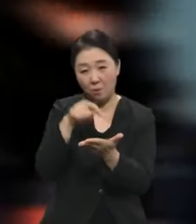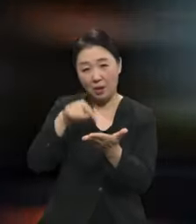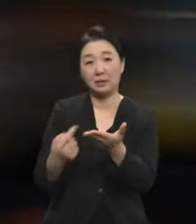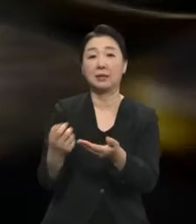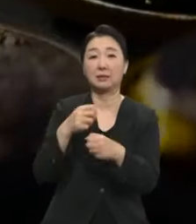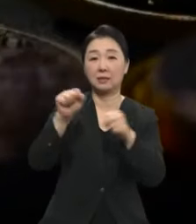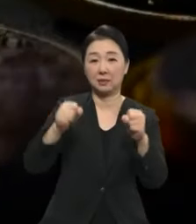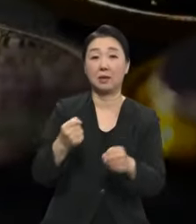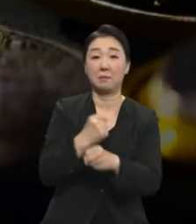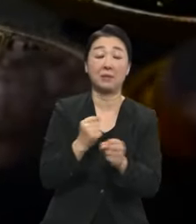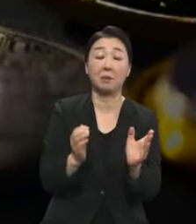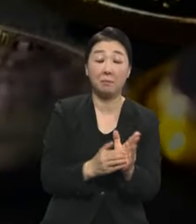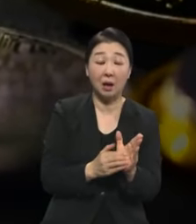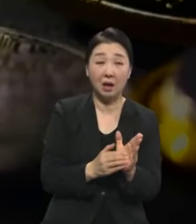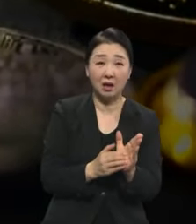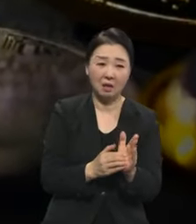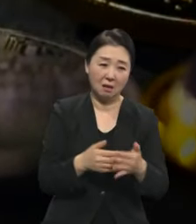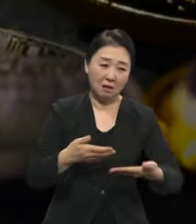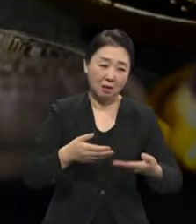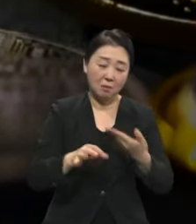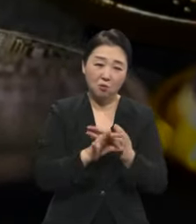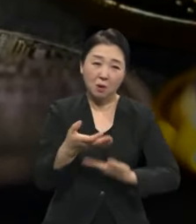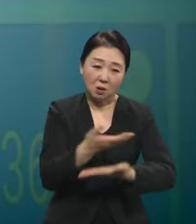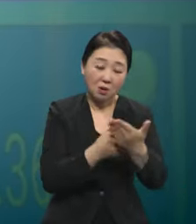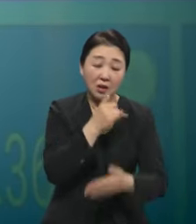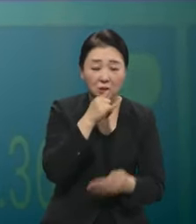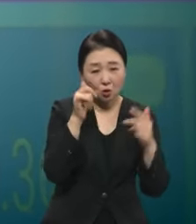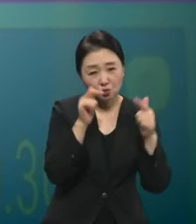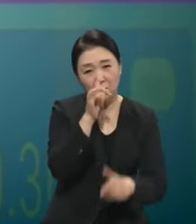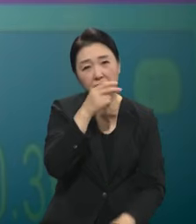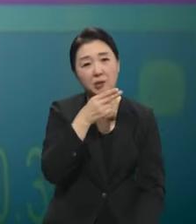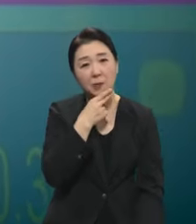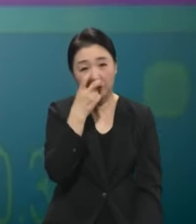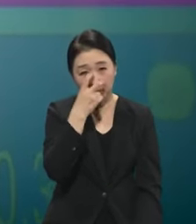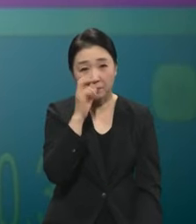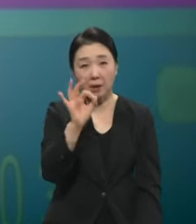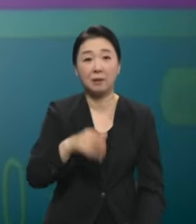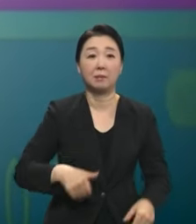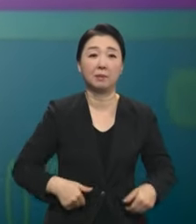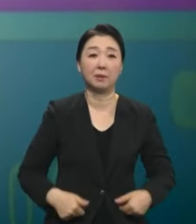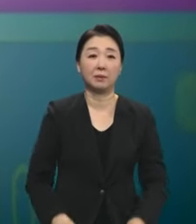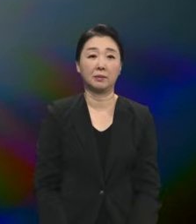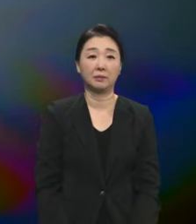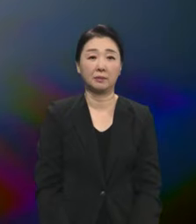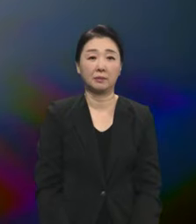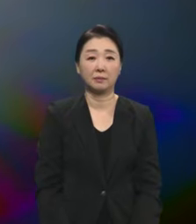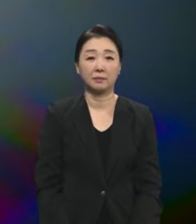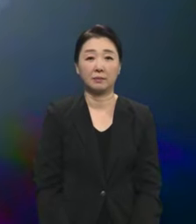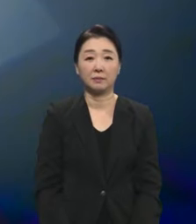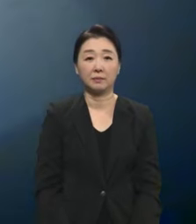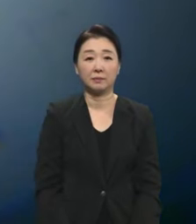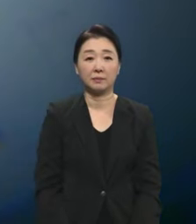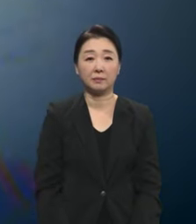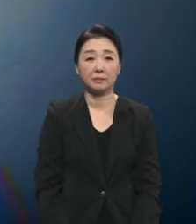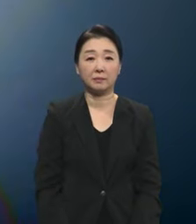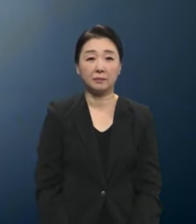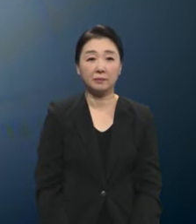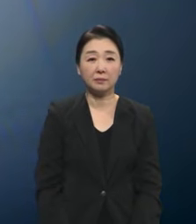들어왔습니다. 각종 불공정 행위가 실제 줄어들지는 계속 지켜봐야 합니다. JTBC